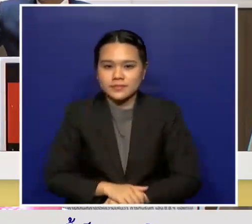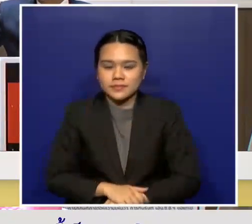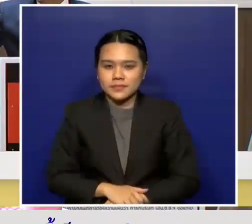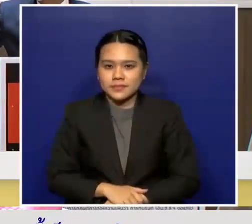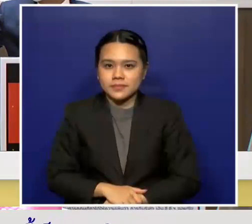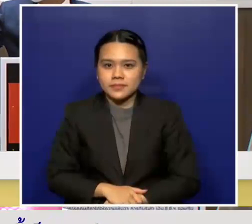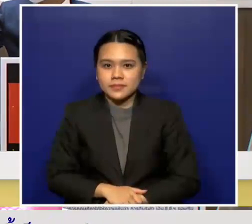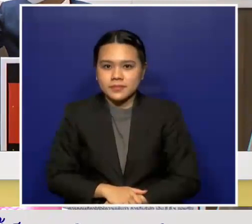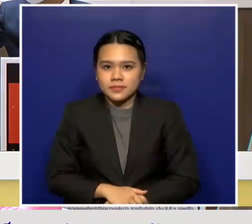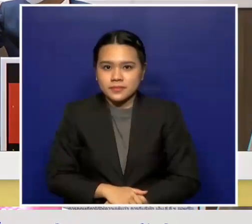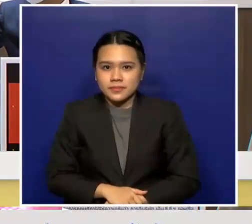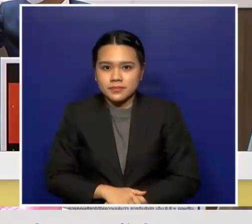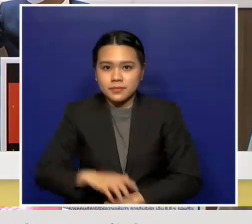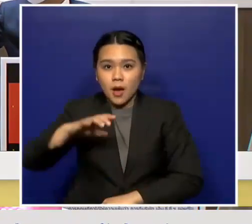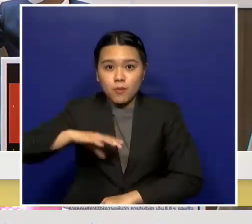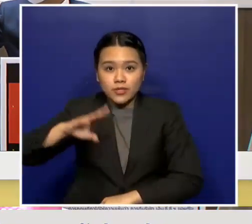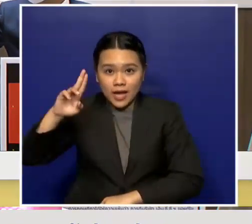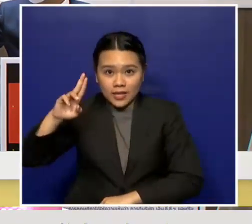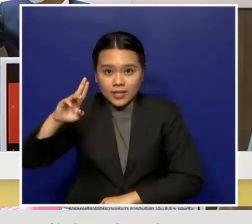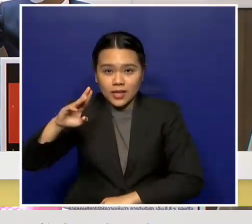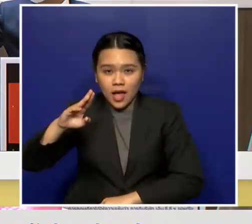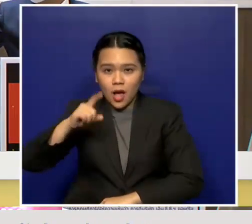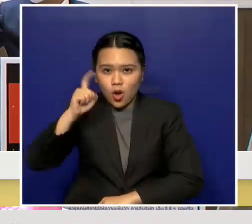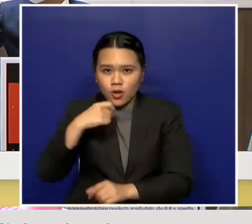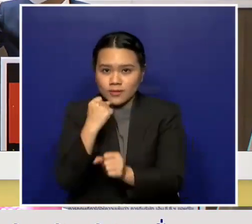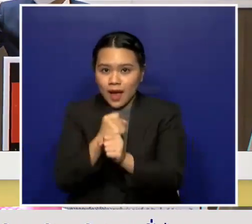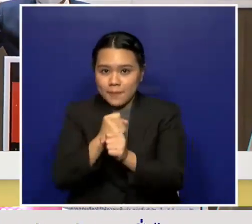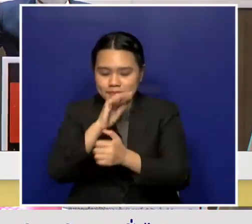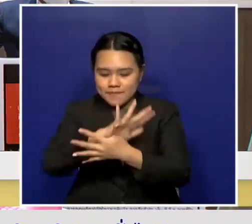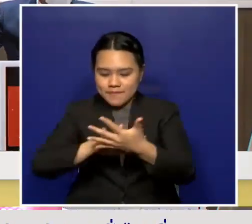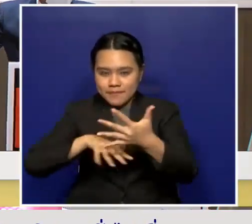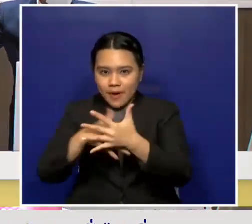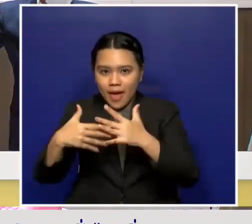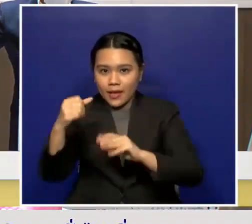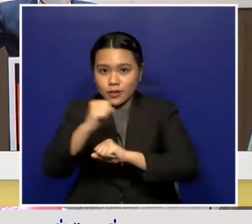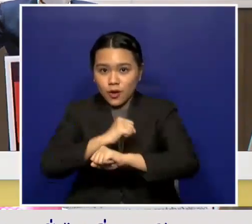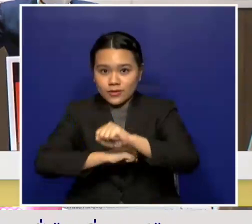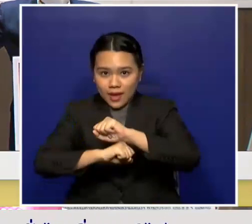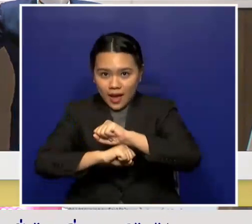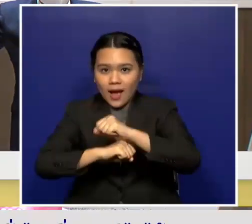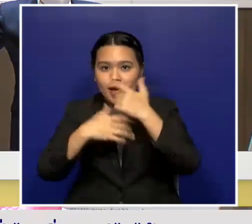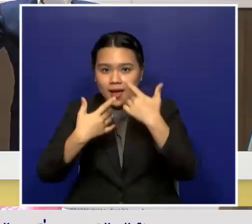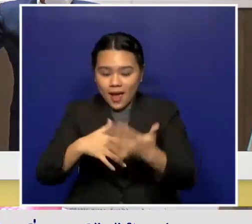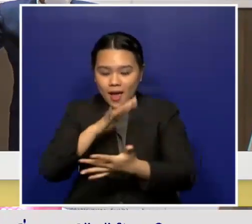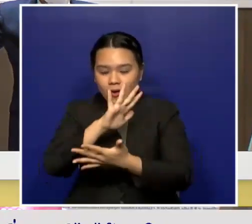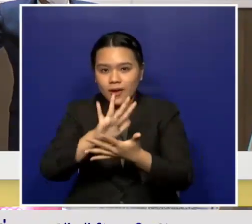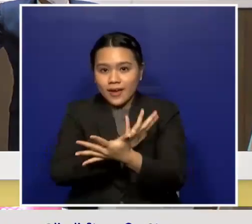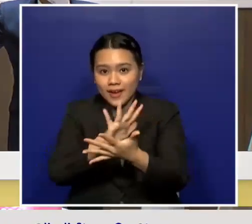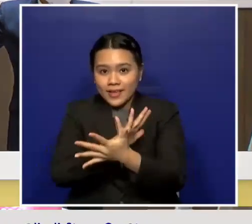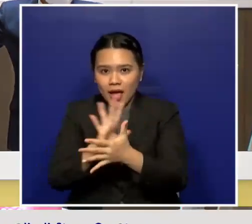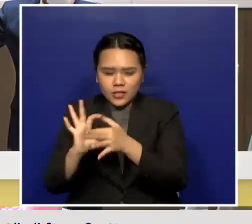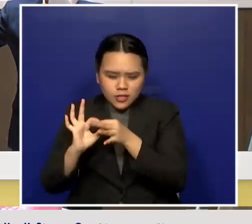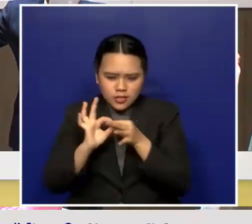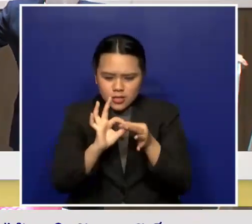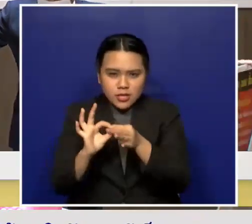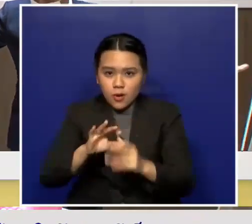บริษัทนะต้องยื่นแบบแปลนก่อสร้างพร้อมเอกสารนะที่เกี่ยวข้องให้แก่ก